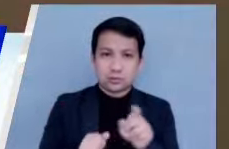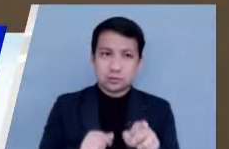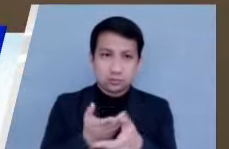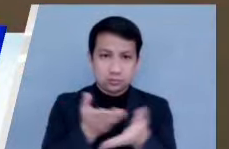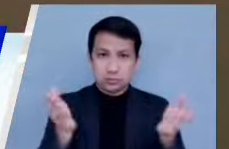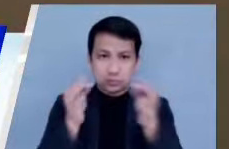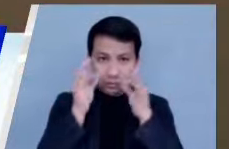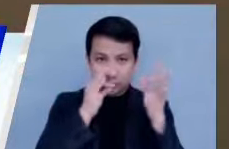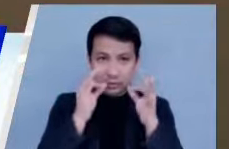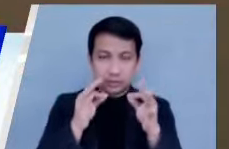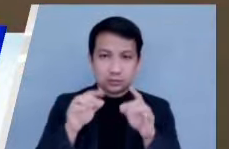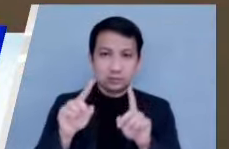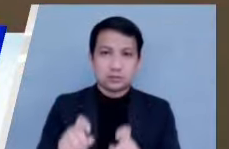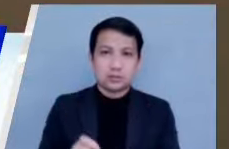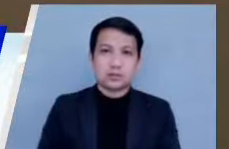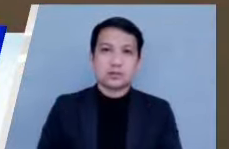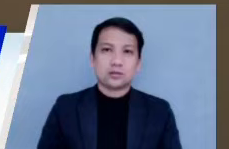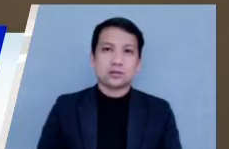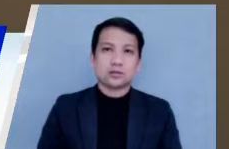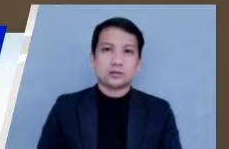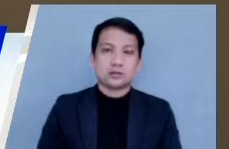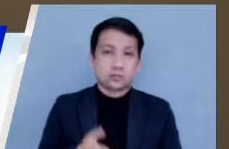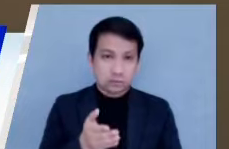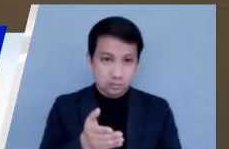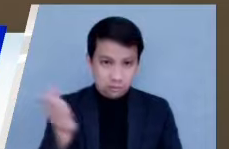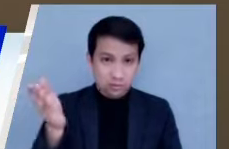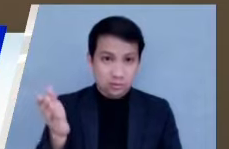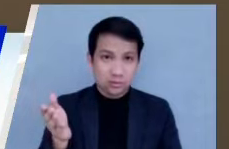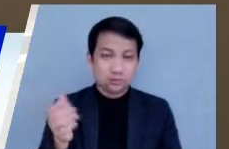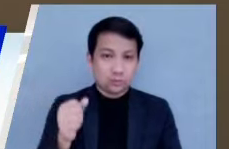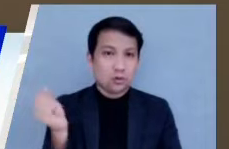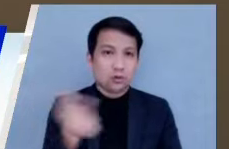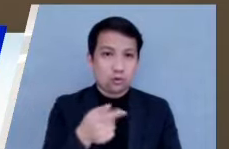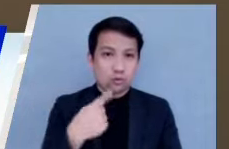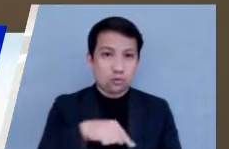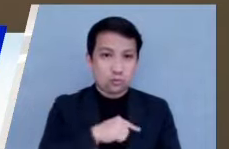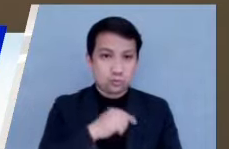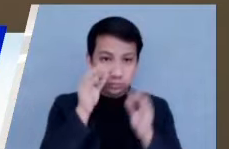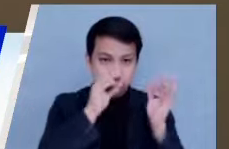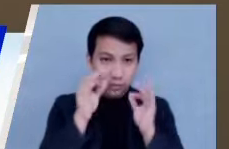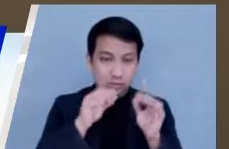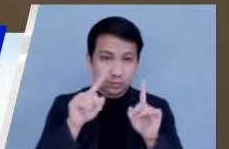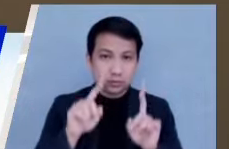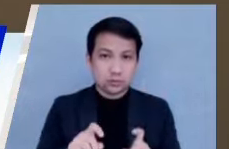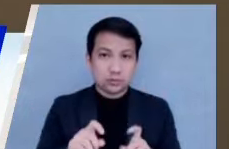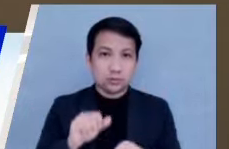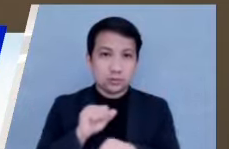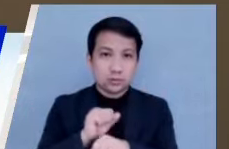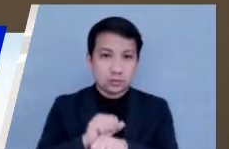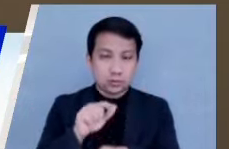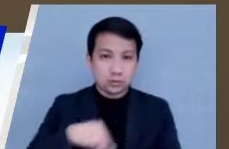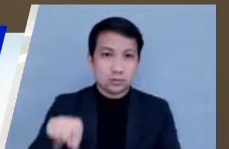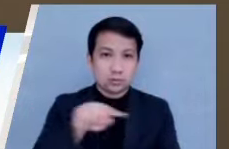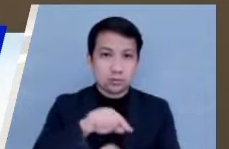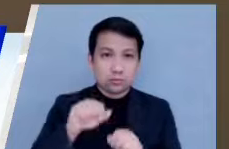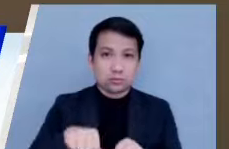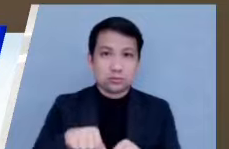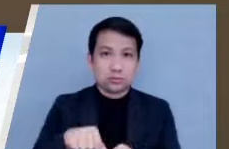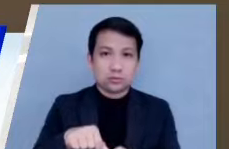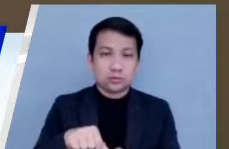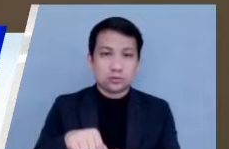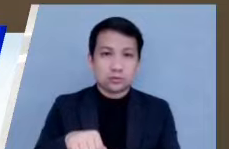Dapat magpa-drug test ang lahat ng mga nagtatrabaho sa Office of the